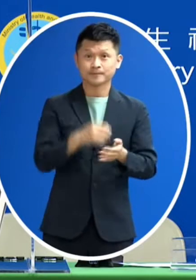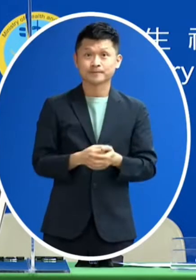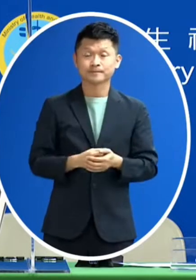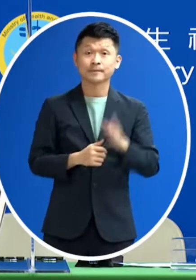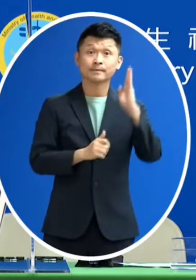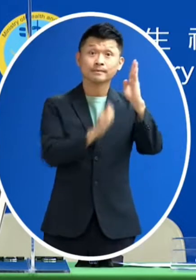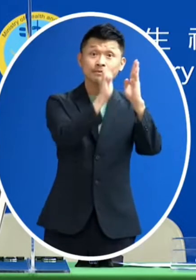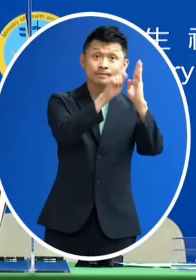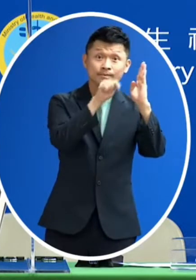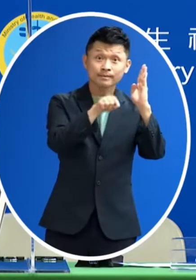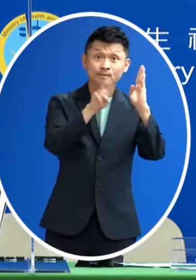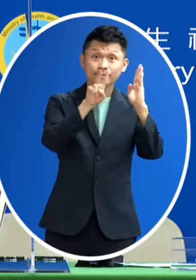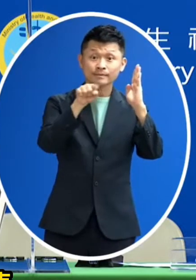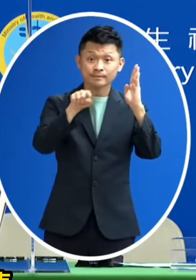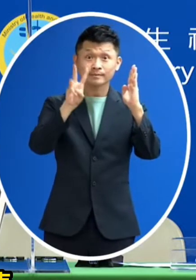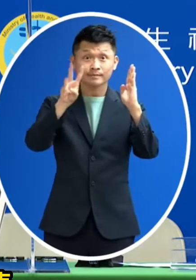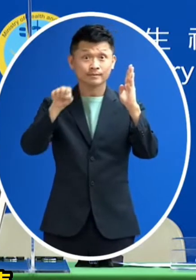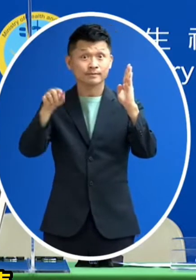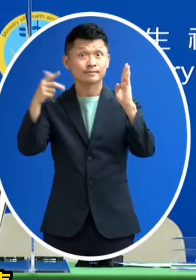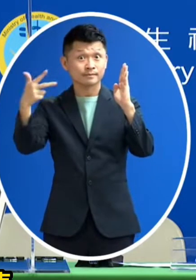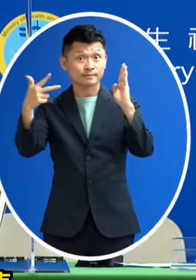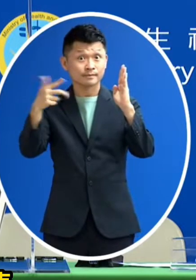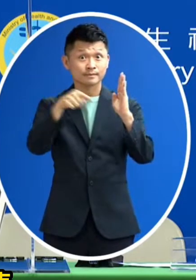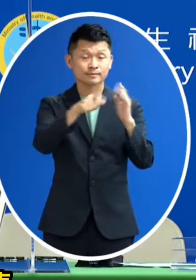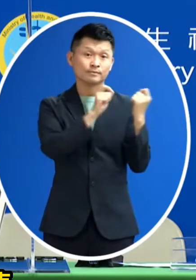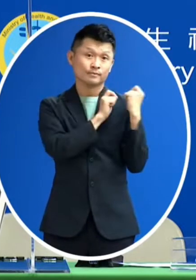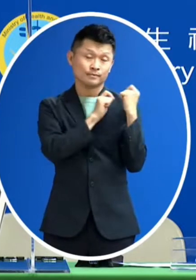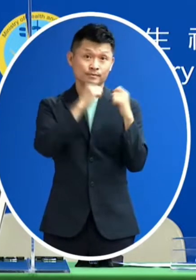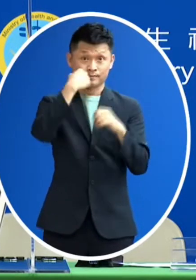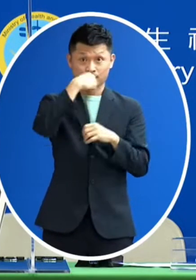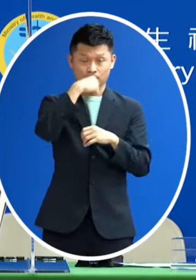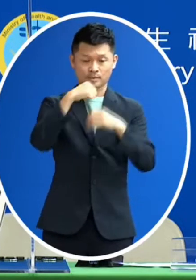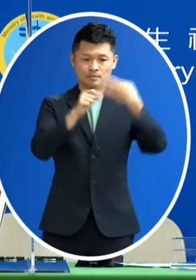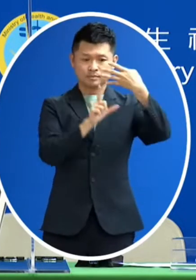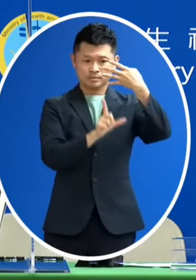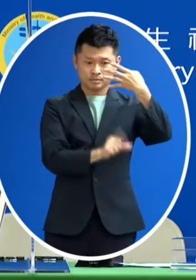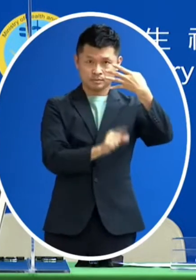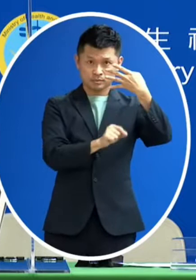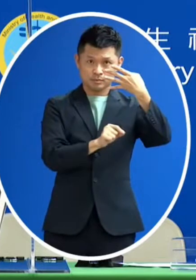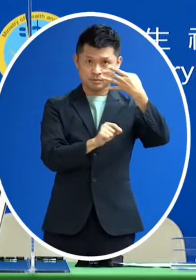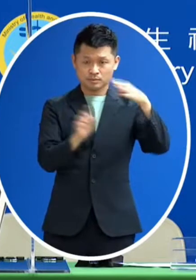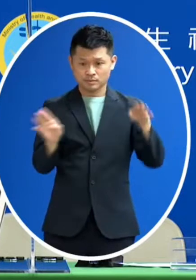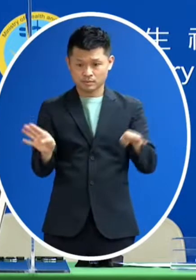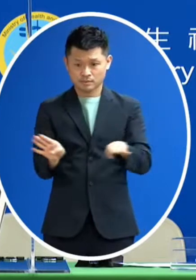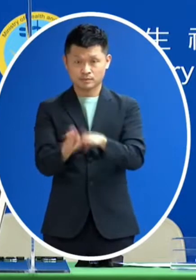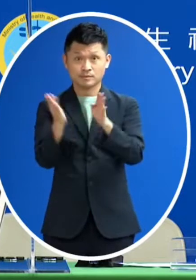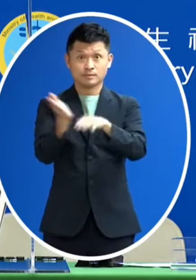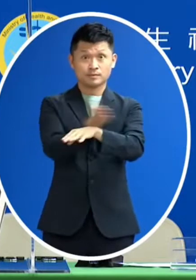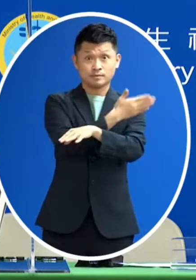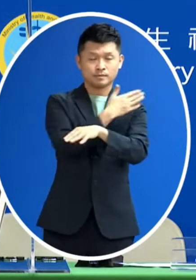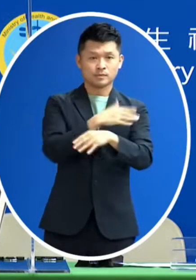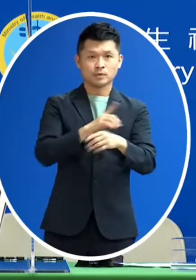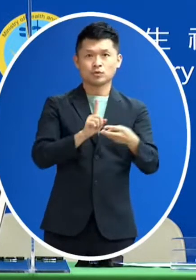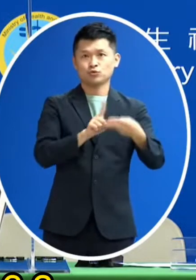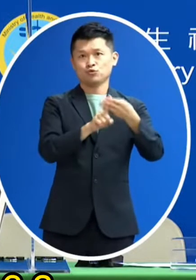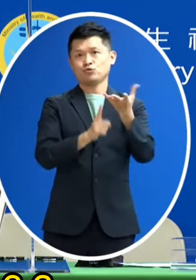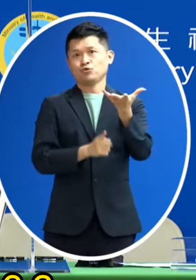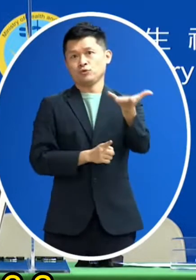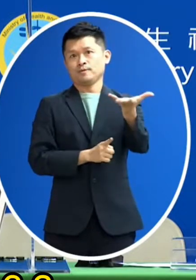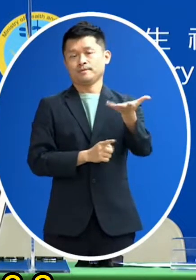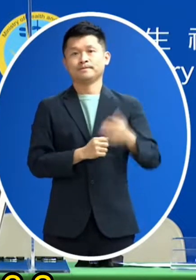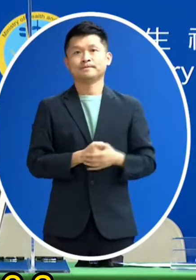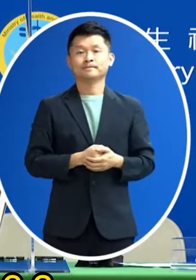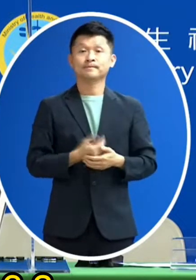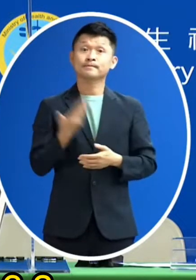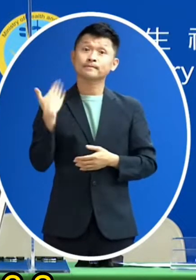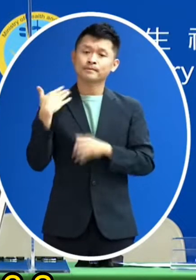是 BA.2.3.7就是我们这一波本土疫情从4月以来最主要的一个病毒株那我们先